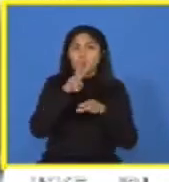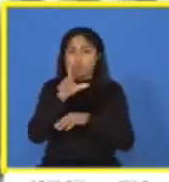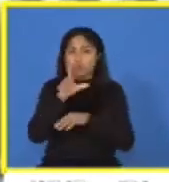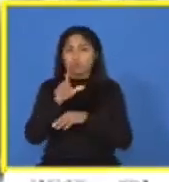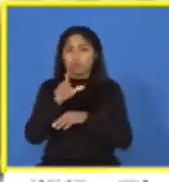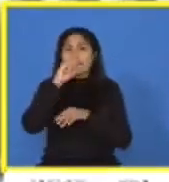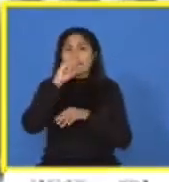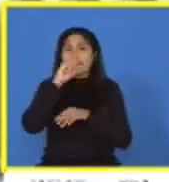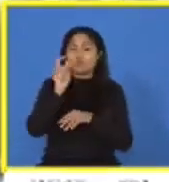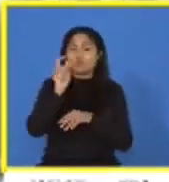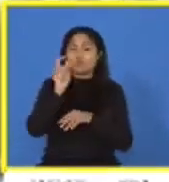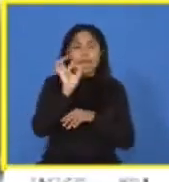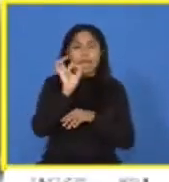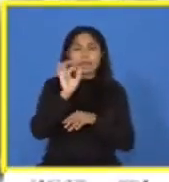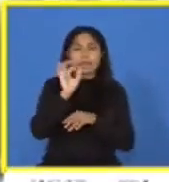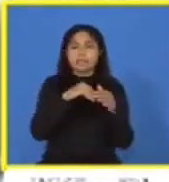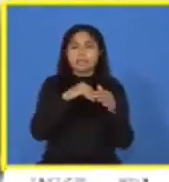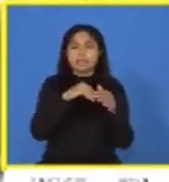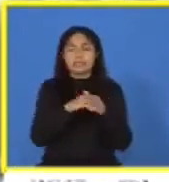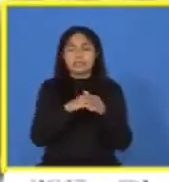ada terisi.